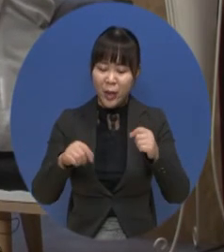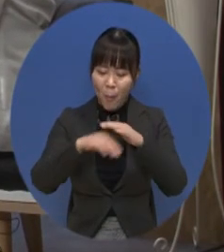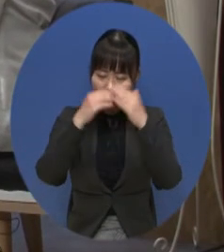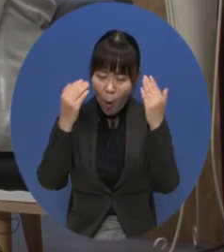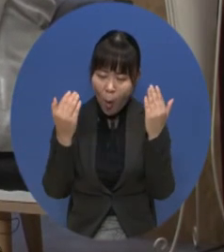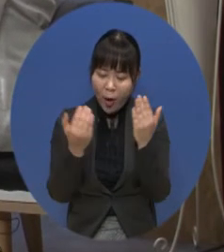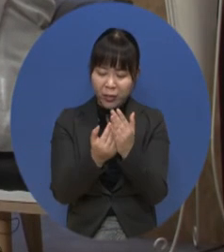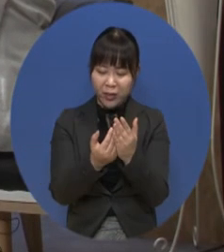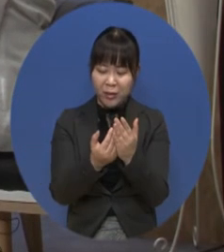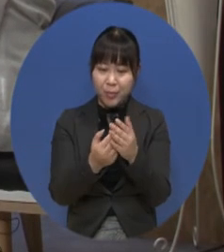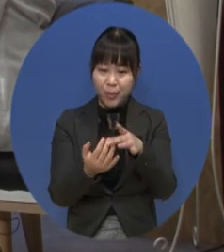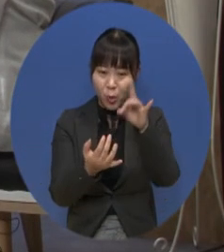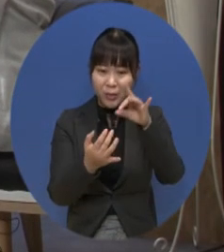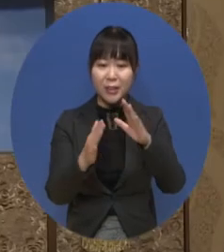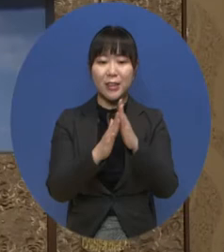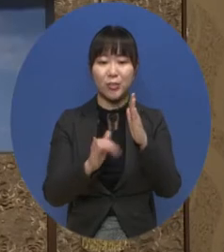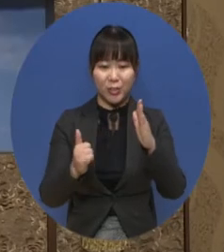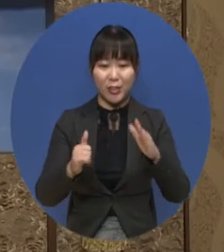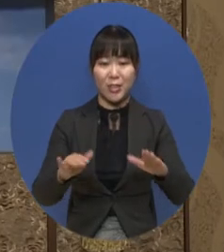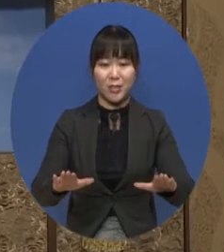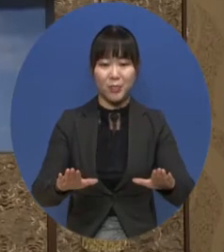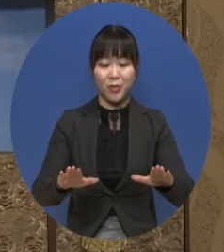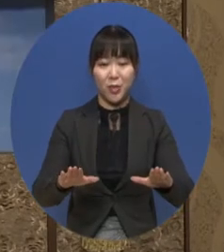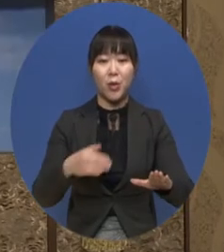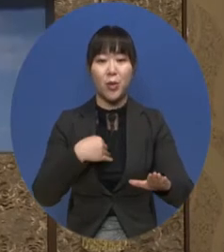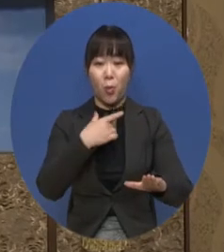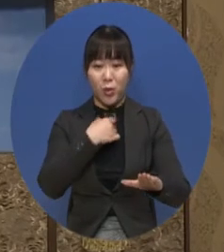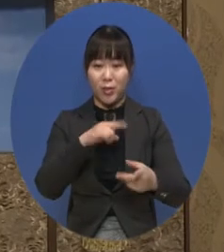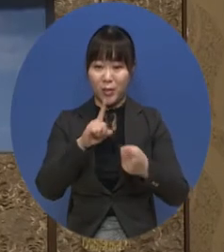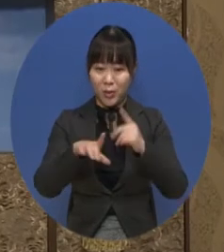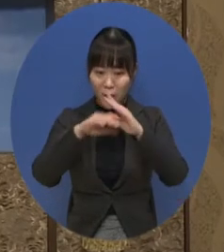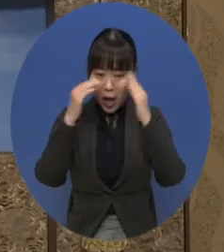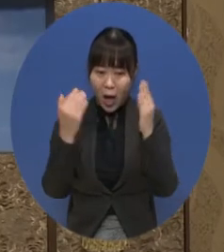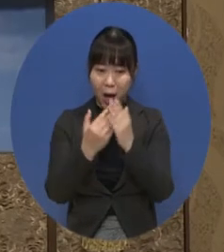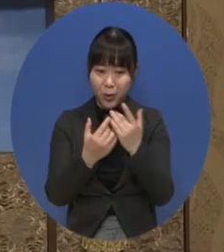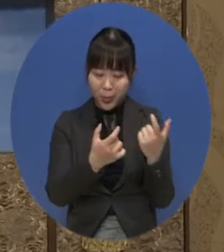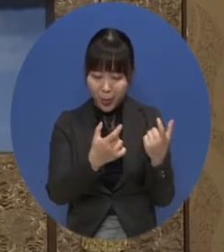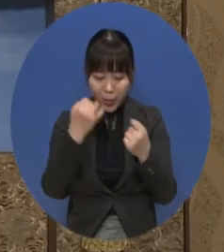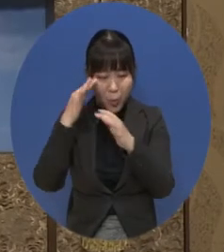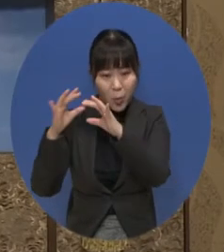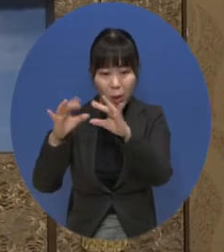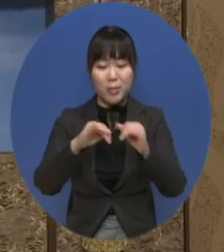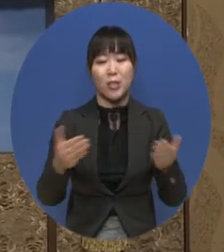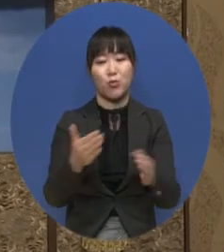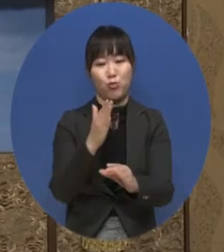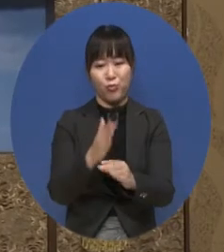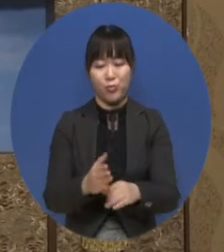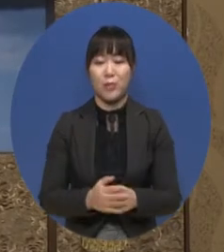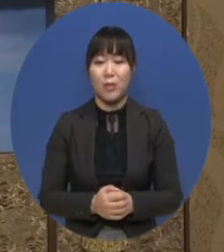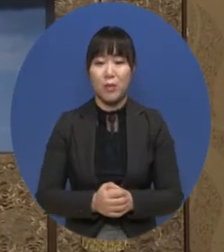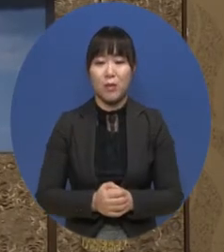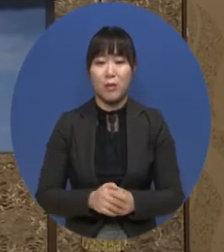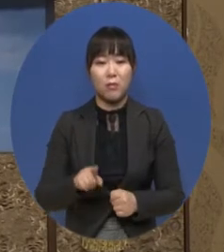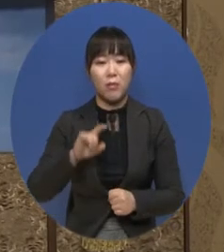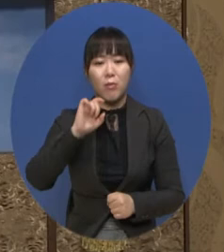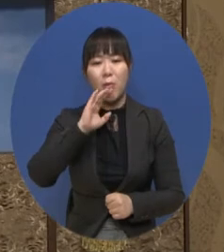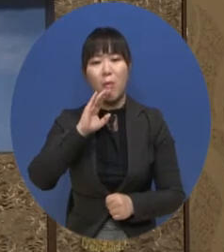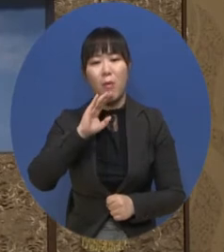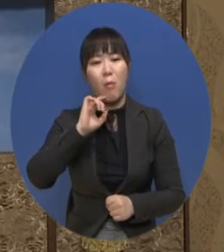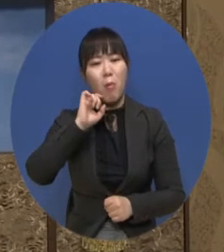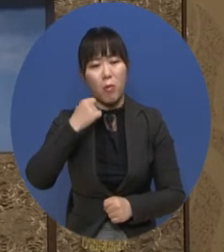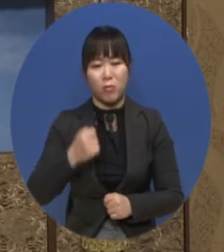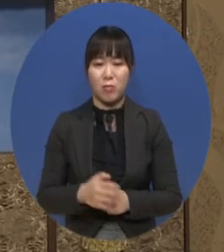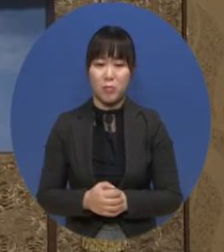뽑은 식구들이 아직은 다제 뜻에 맞춰서 같은 마음으로 일을 해주고 있어요. 근데 그게 그렇게 어려울 수가